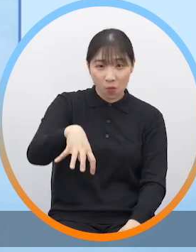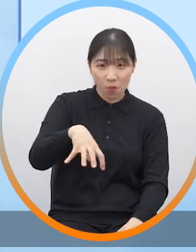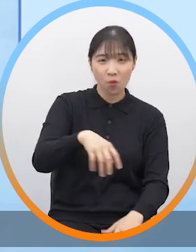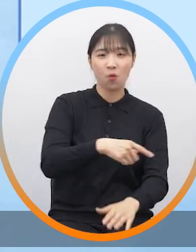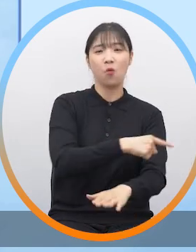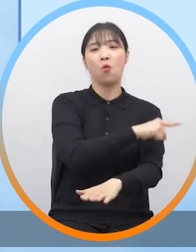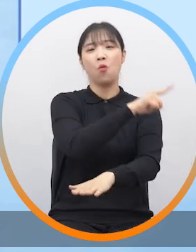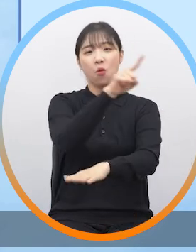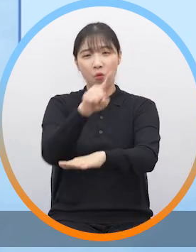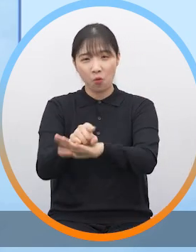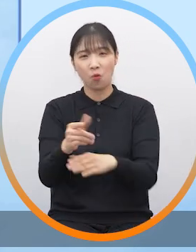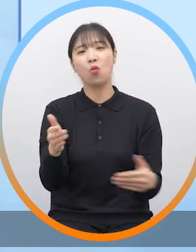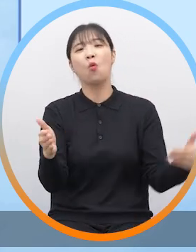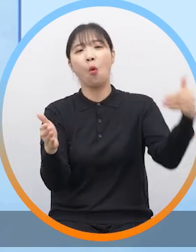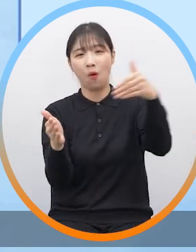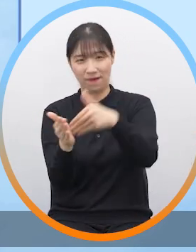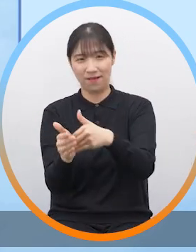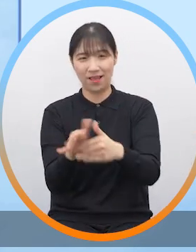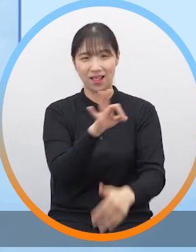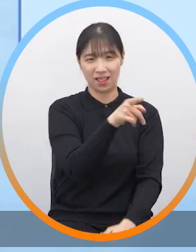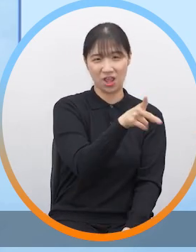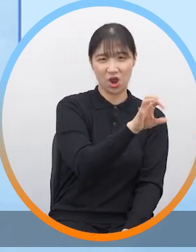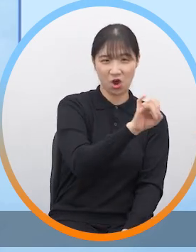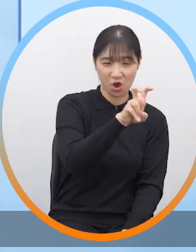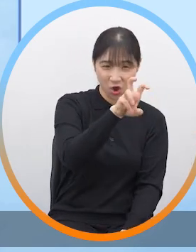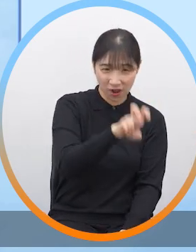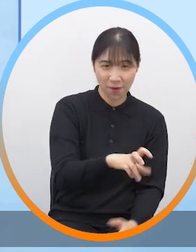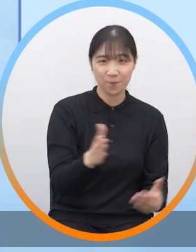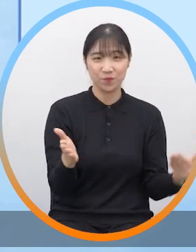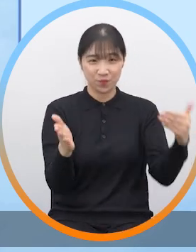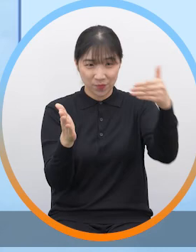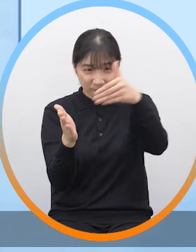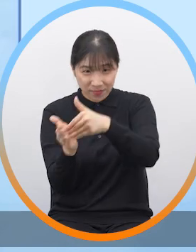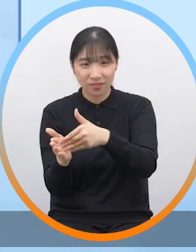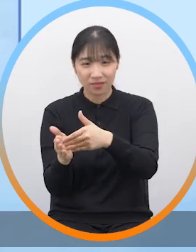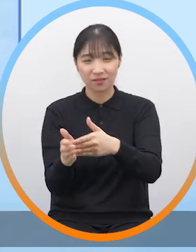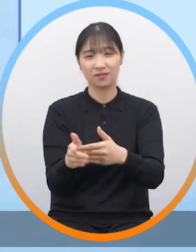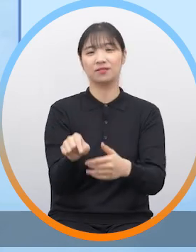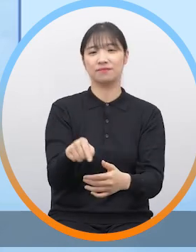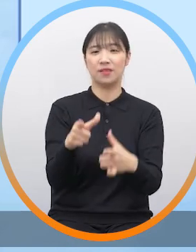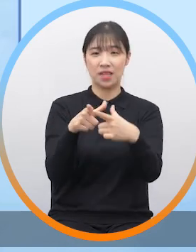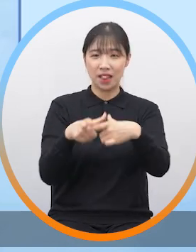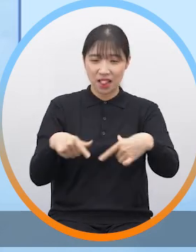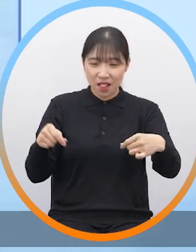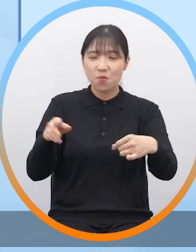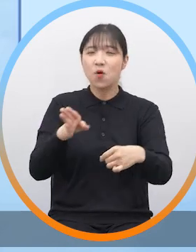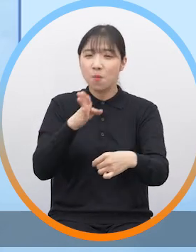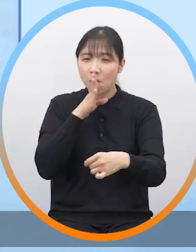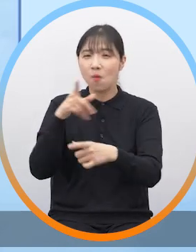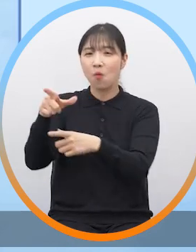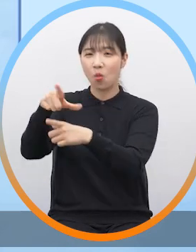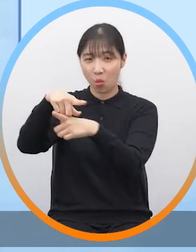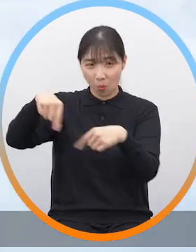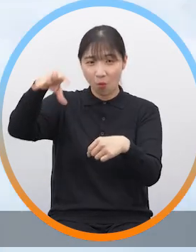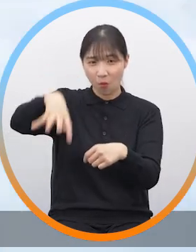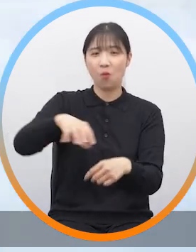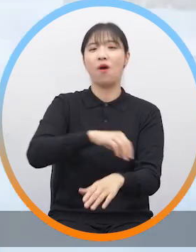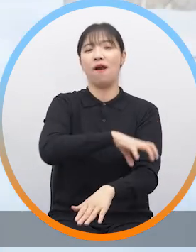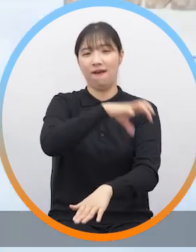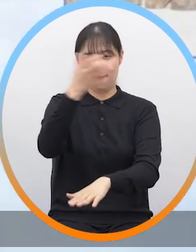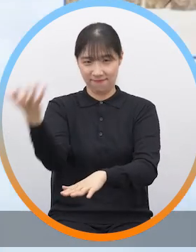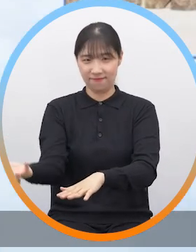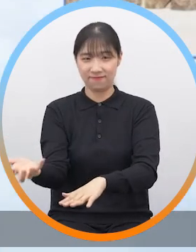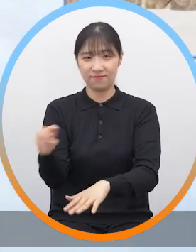일본국에 도착했다는 거죠. 영암에서 출발해서 남해안을 쭉 따라와서 이 와니우라에 도착을 해서 일본 본토로 건너갔다.